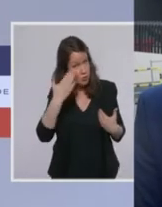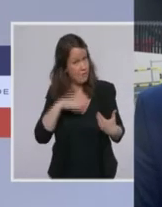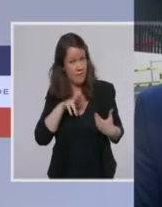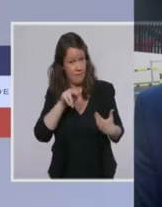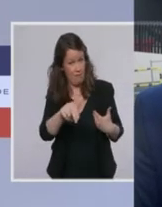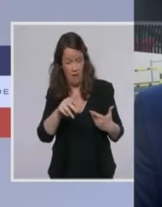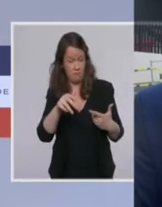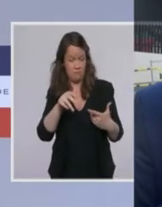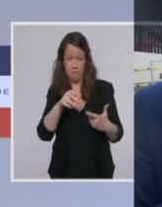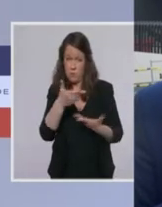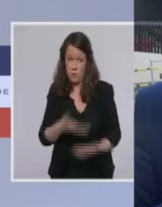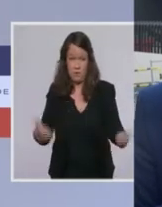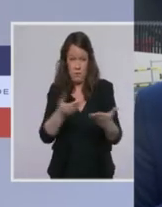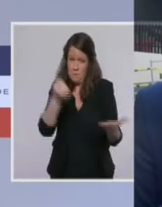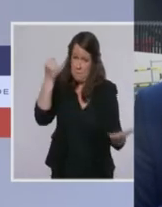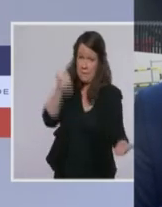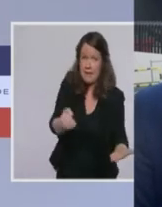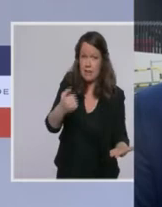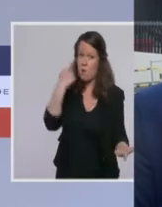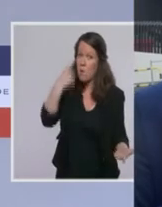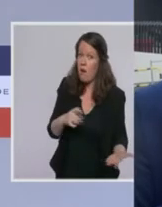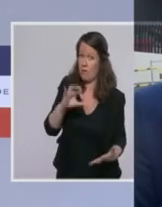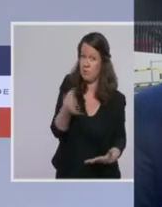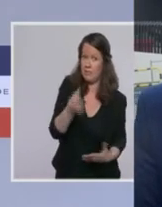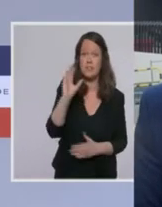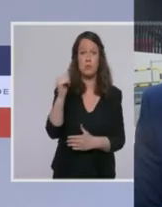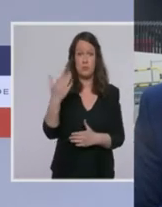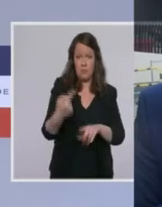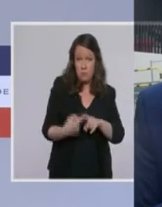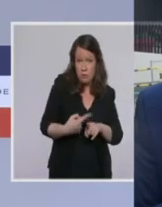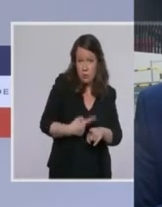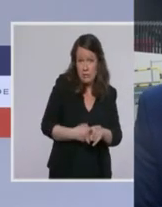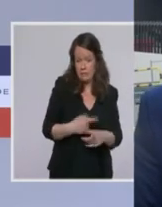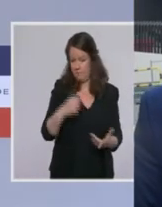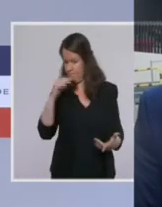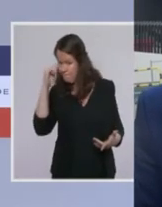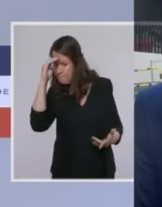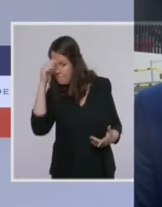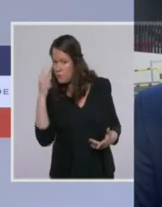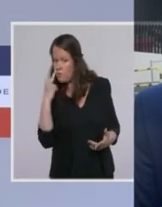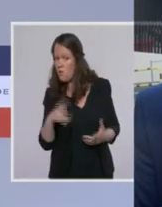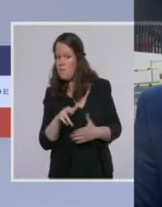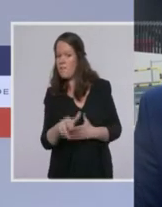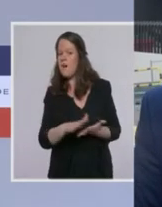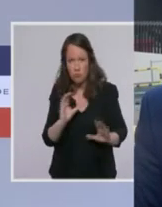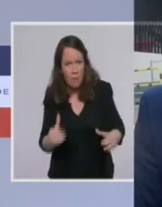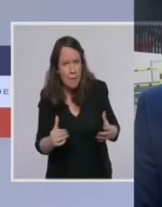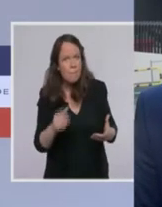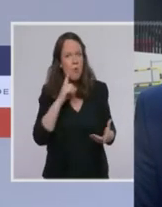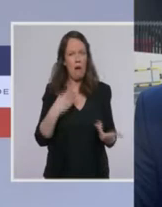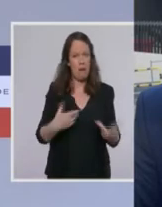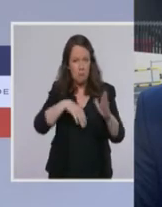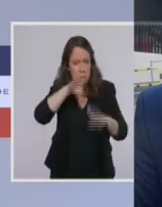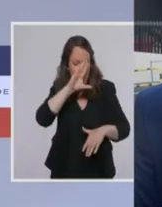استثنائيه اتخذتها الحكومه الفرنسيه واصدرها رئيس الوزراء الفرنسي جان كاستيكس في الأسبوع الماضي، ولهذا